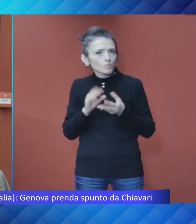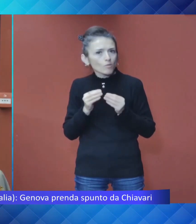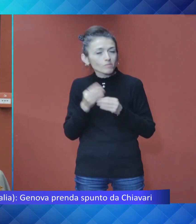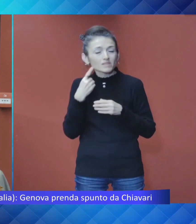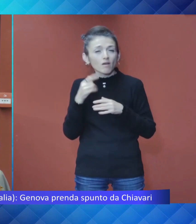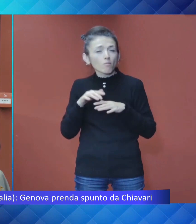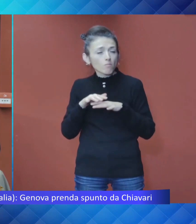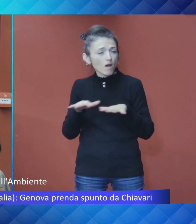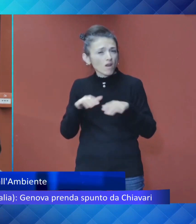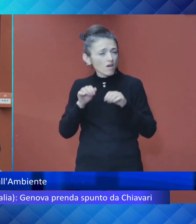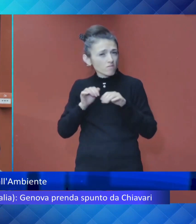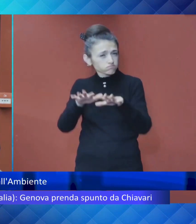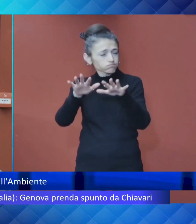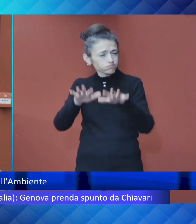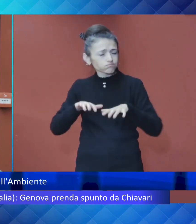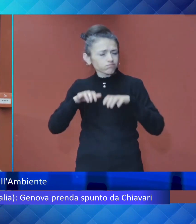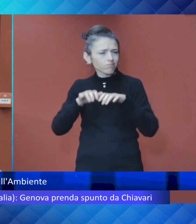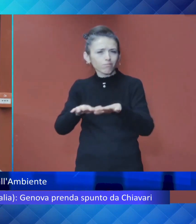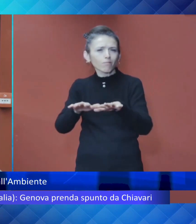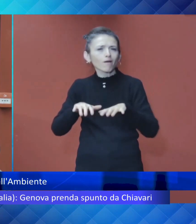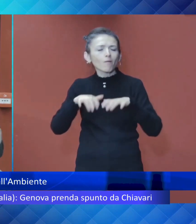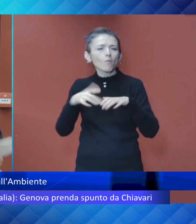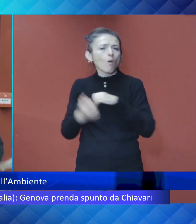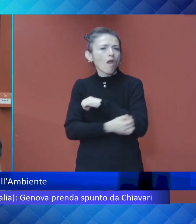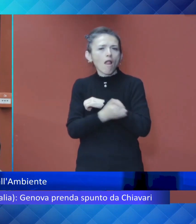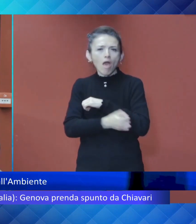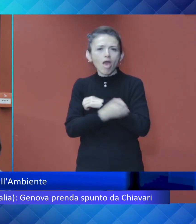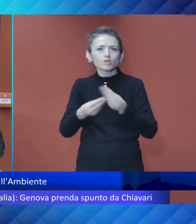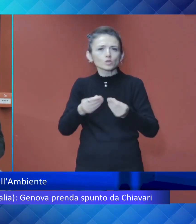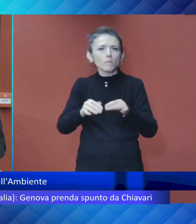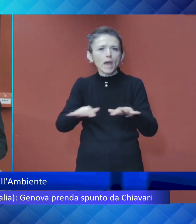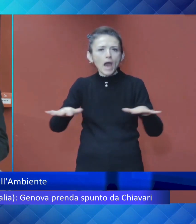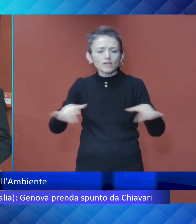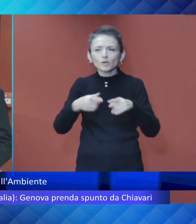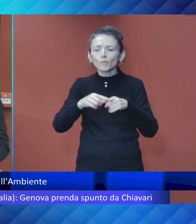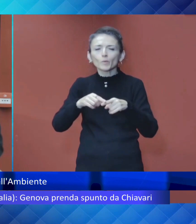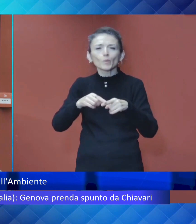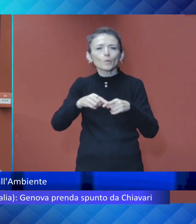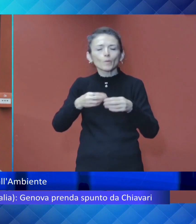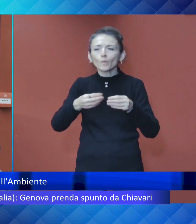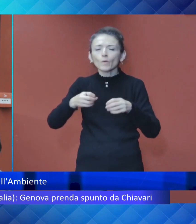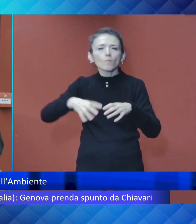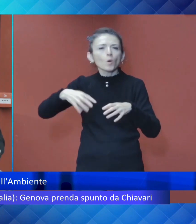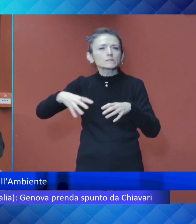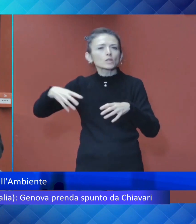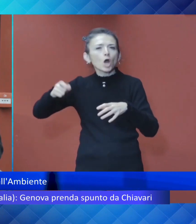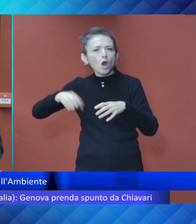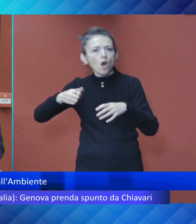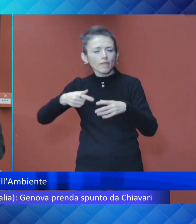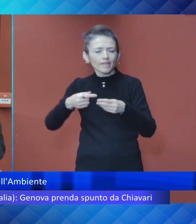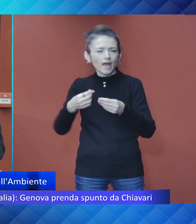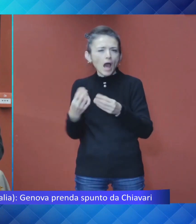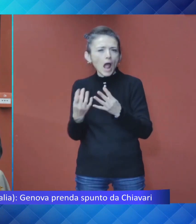naturalmente abbiamo il legname che viene portato sulle spiagge, così come abbiamo la Poseidonia. Sono fenomeni assolutamente